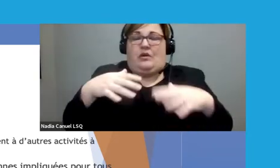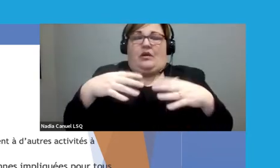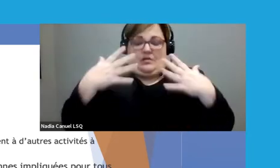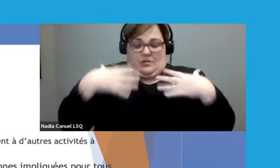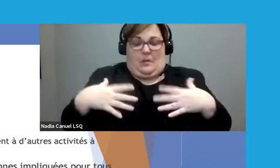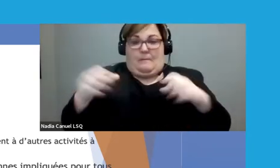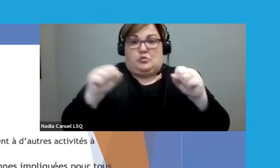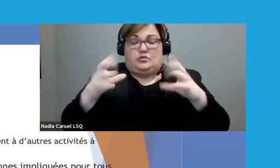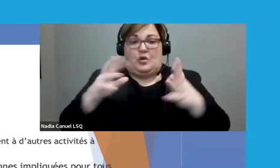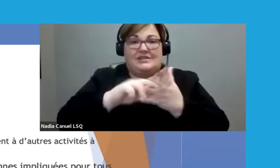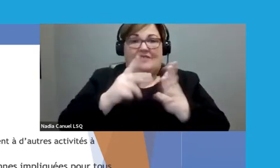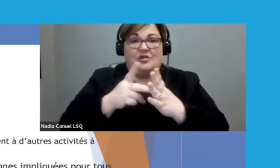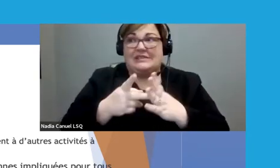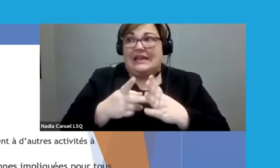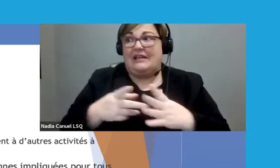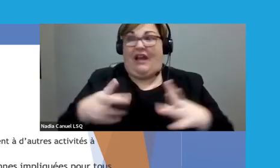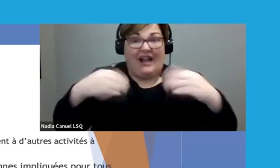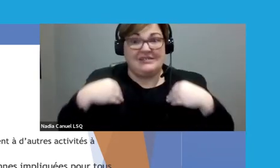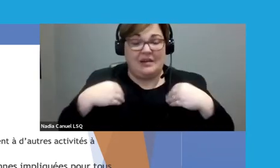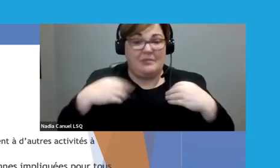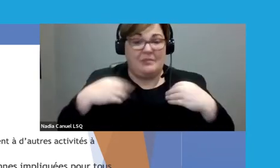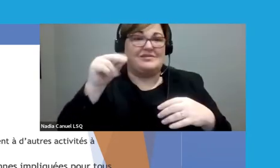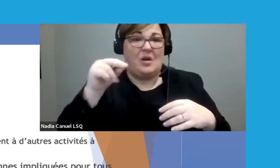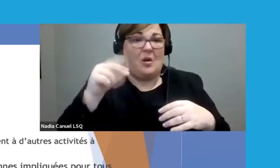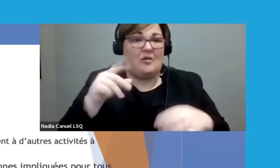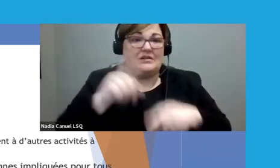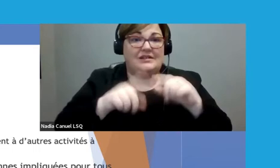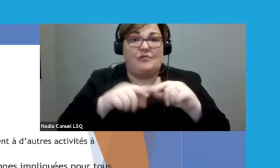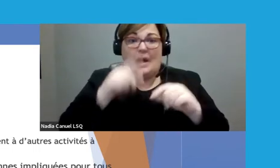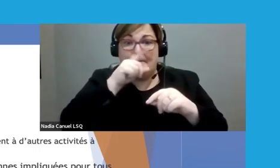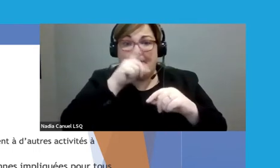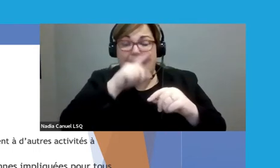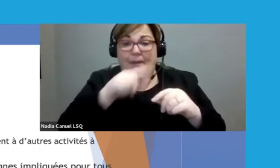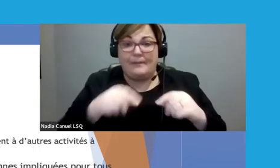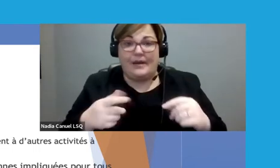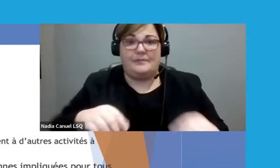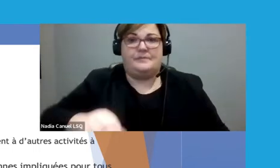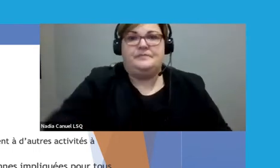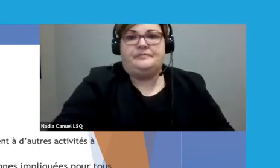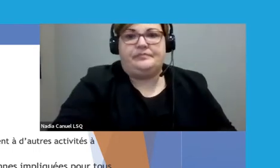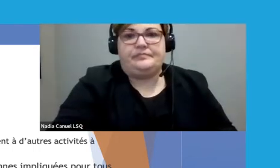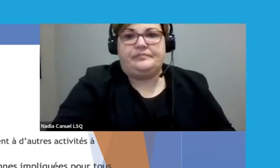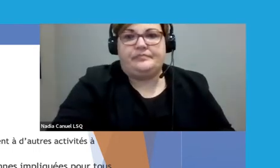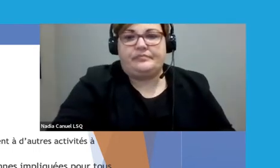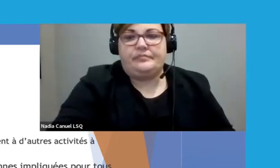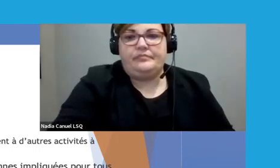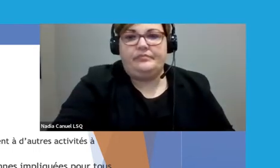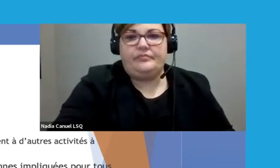Le non-mouvement, le fait de ne pas crier, n'est pas un consentement.